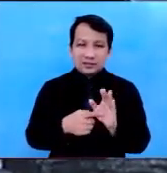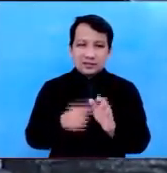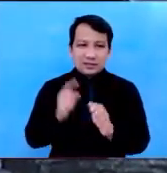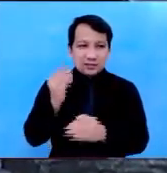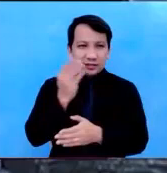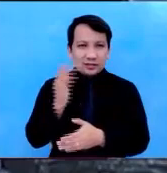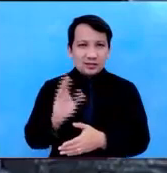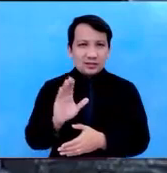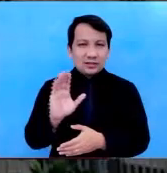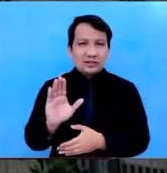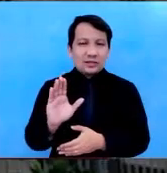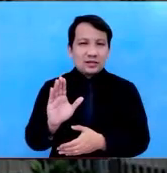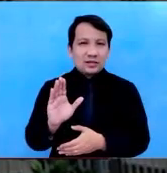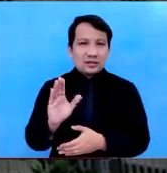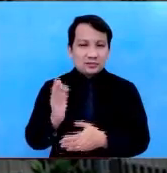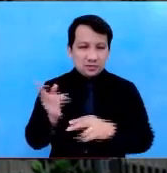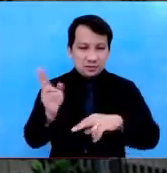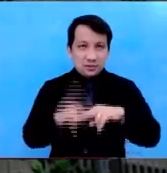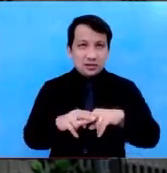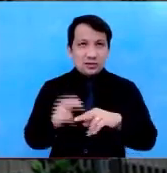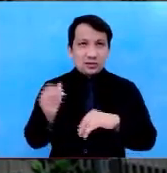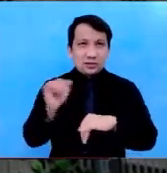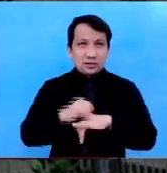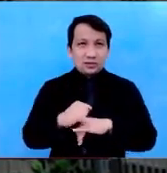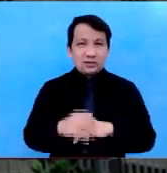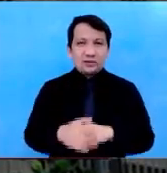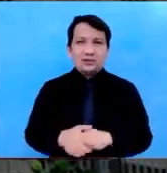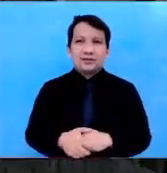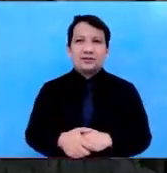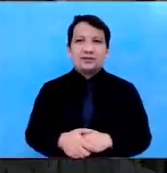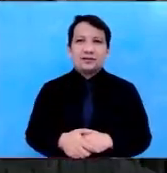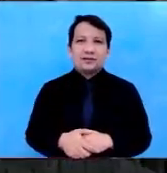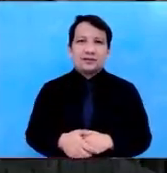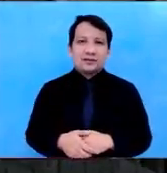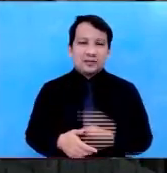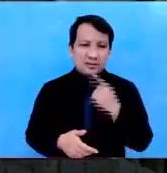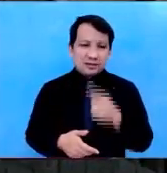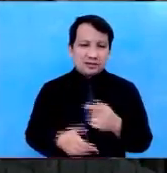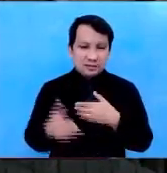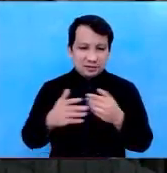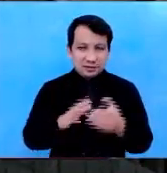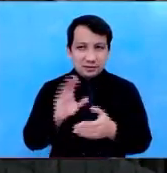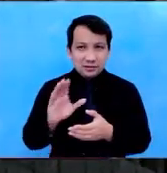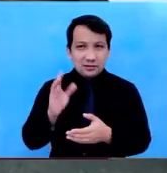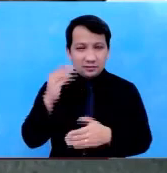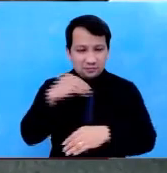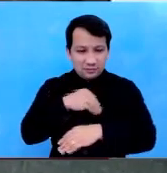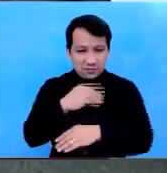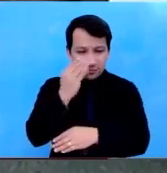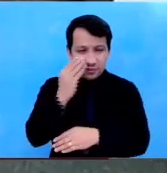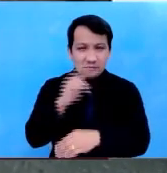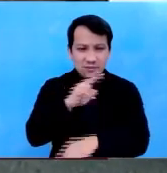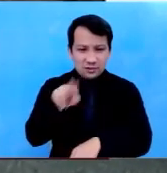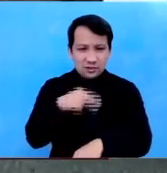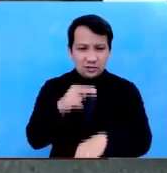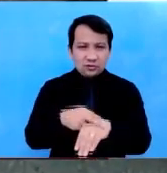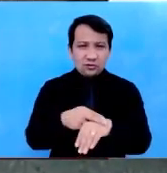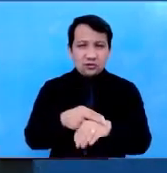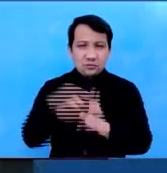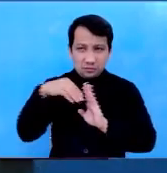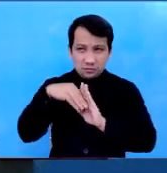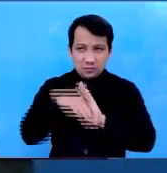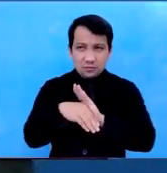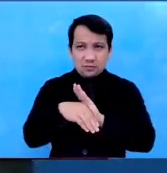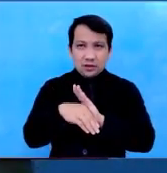kikitain nilang tubo. Naniniwala naman ang Bangko Sentral ng Pilipinas at ilang bankers na natural lang daw ang pagsadsad. The recent